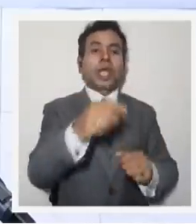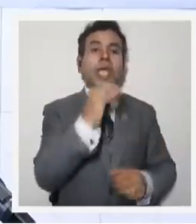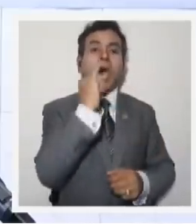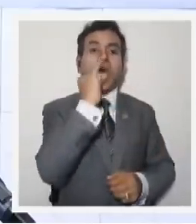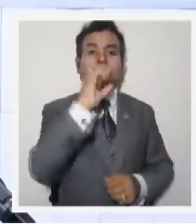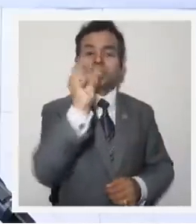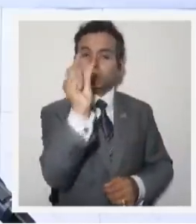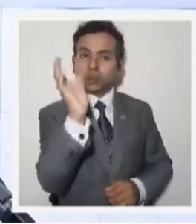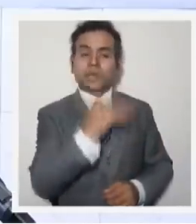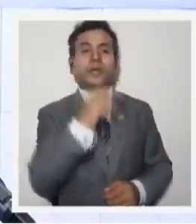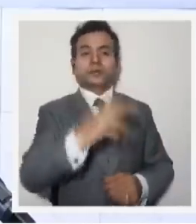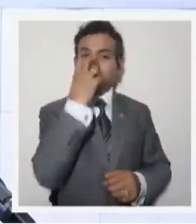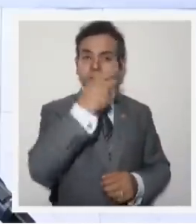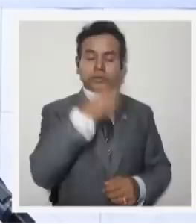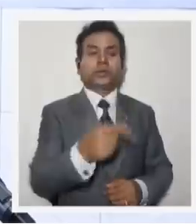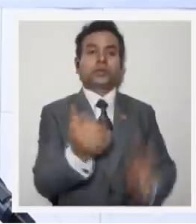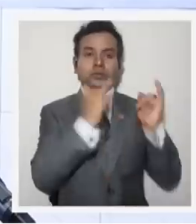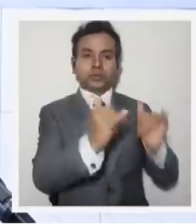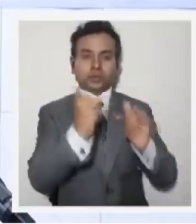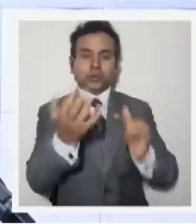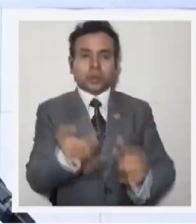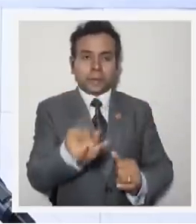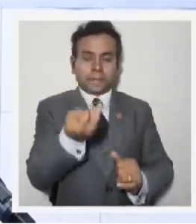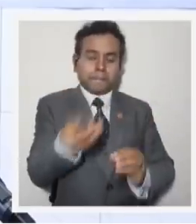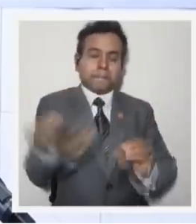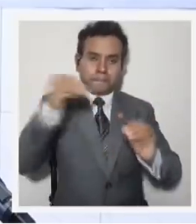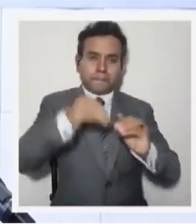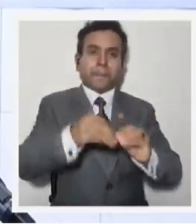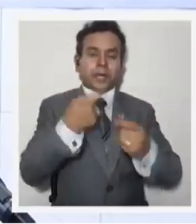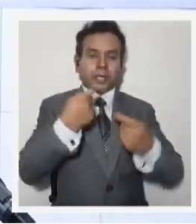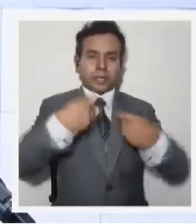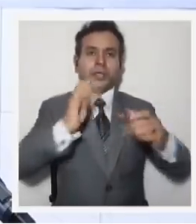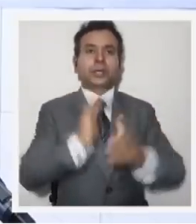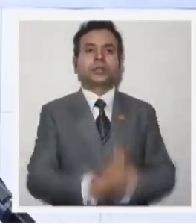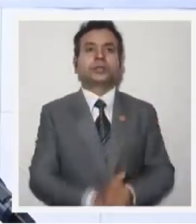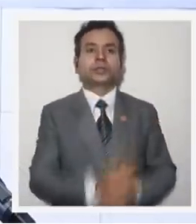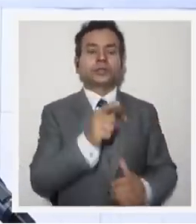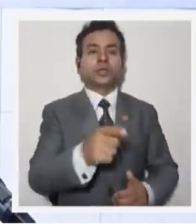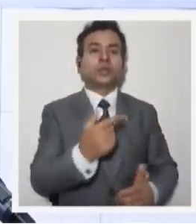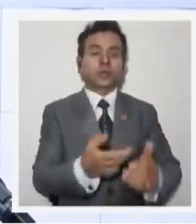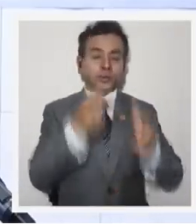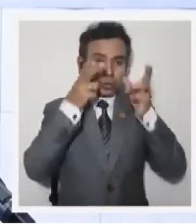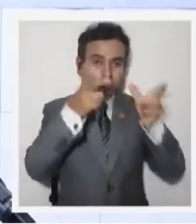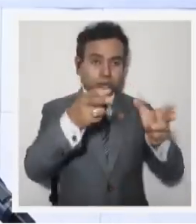এবং ডায়ালাইসিস ইউনিট সংখ্যা বাড়ানোর জন্য প্রক্রিয়া চলছে।